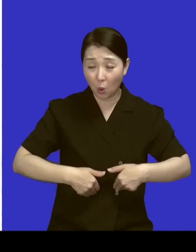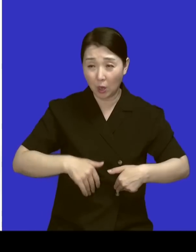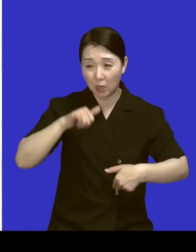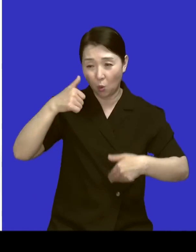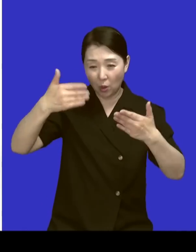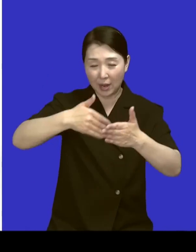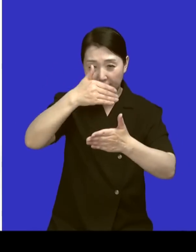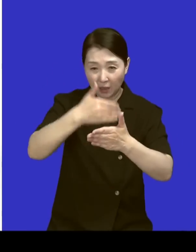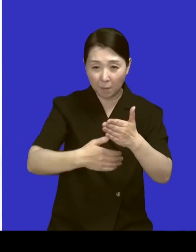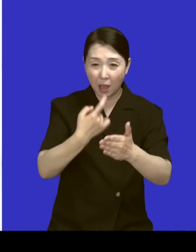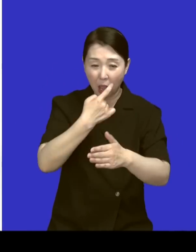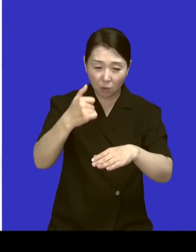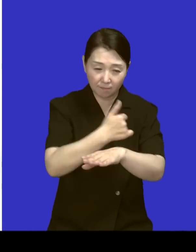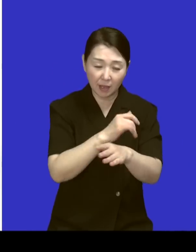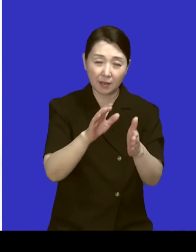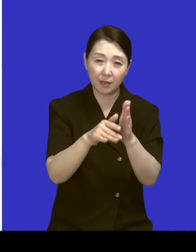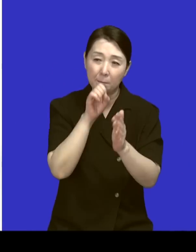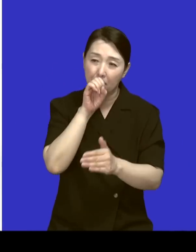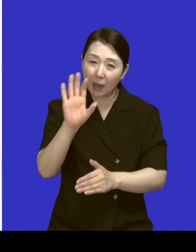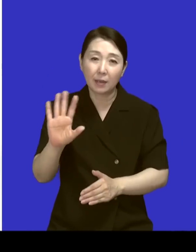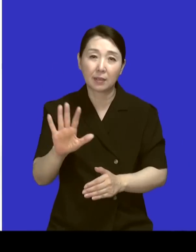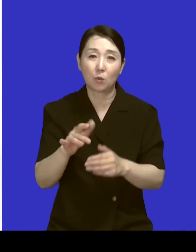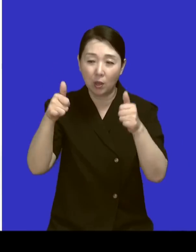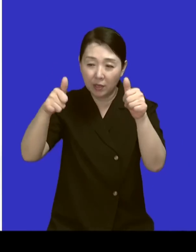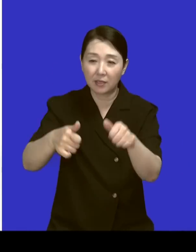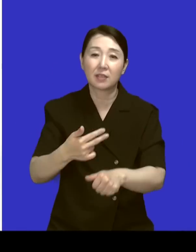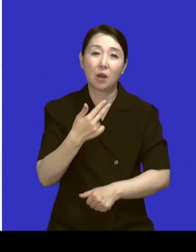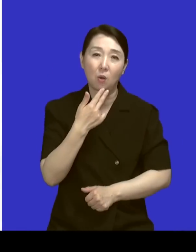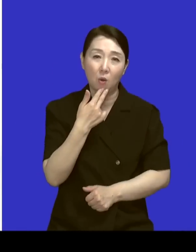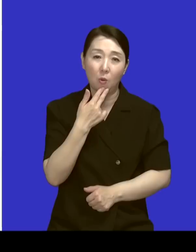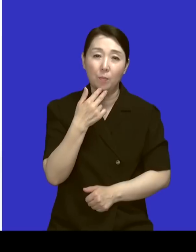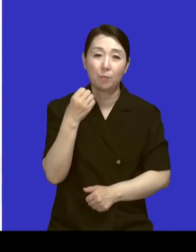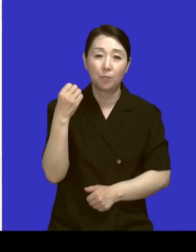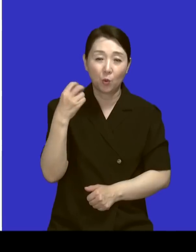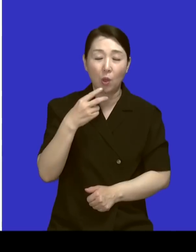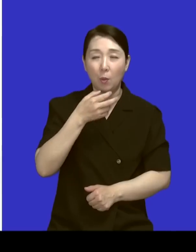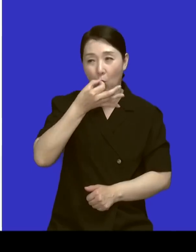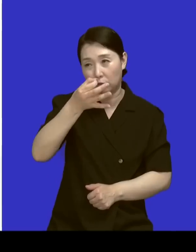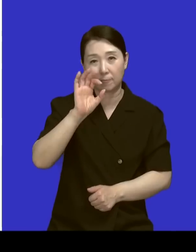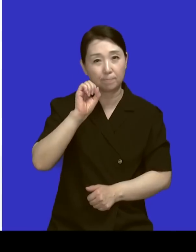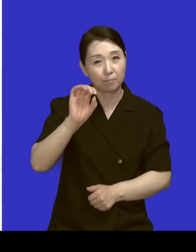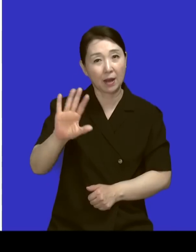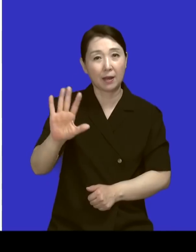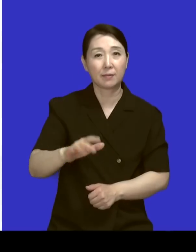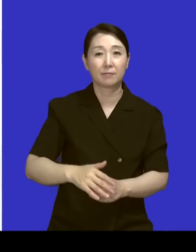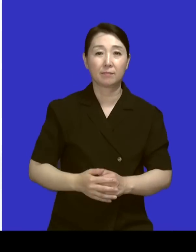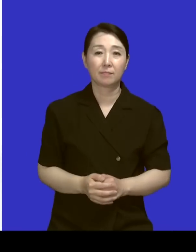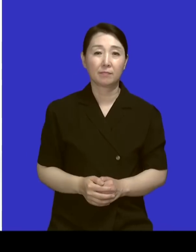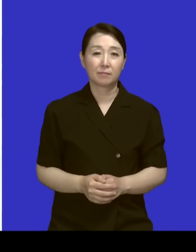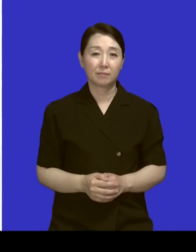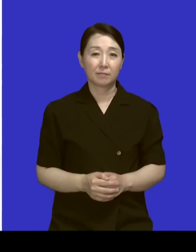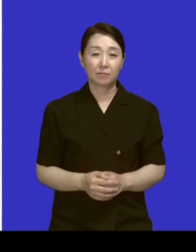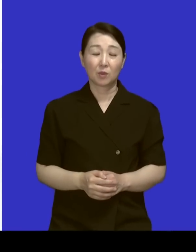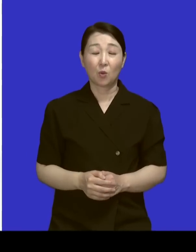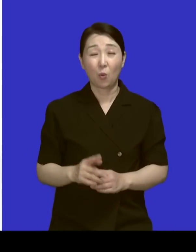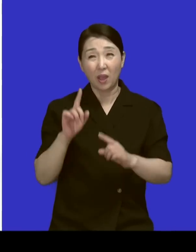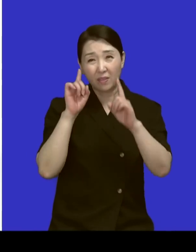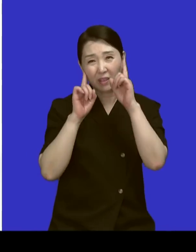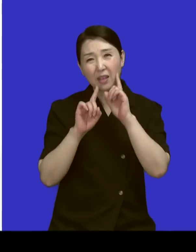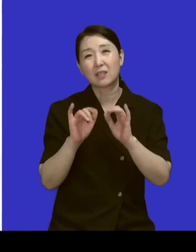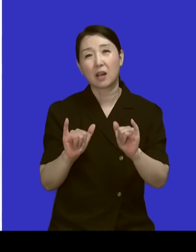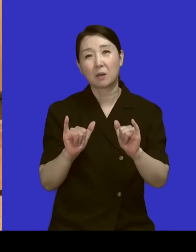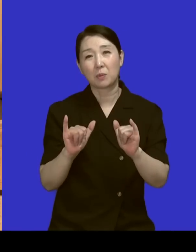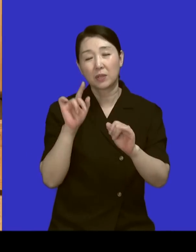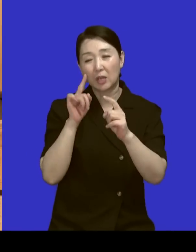학원을 다니면서 단 한마디도 하지 않았어요. 인사도 하지 않고 목소리를 내지를 않았어요. 왜냐면 또다시 상처받을까 봐, 또 내가